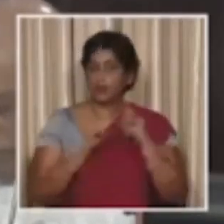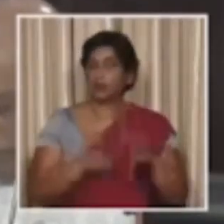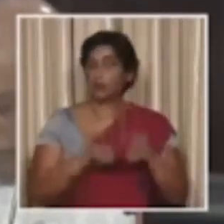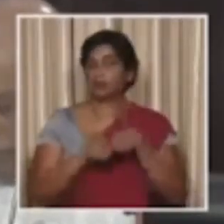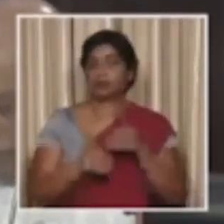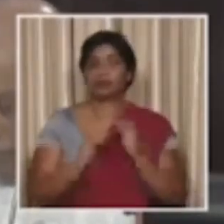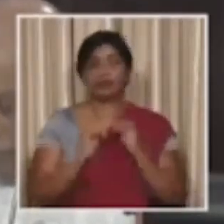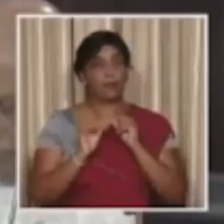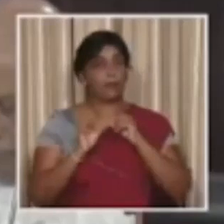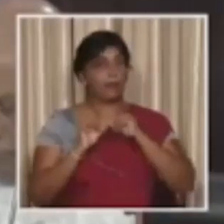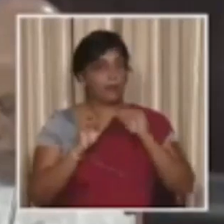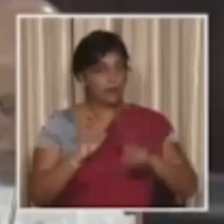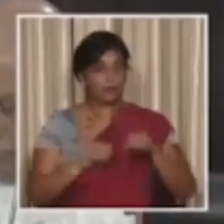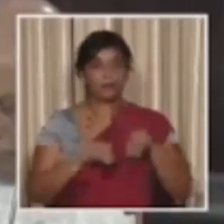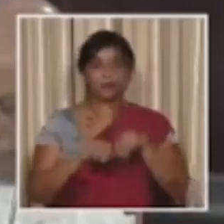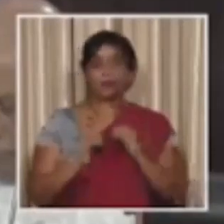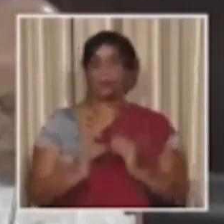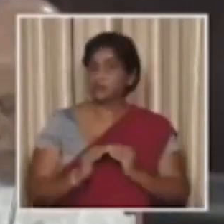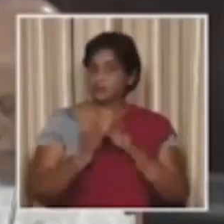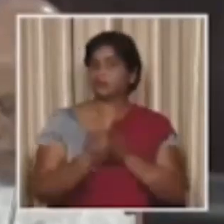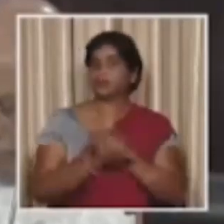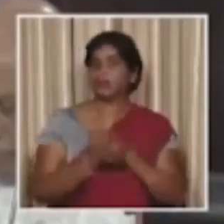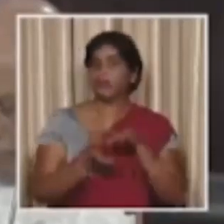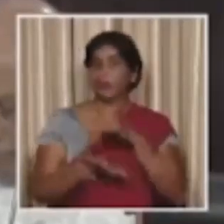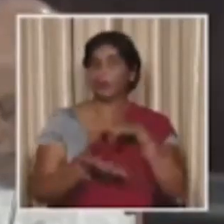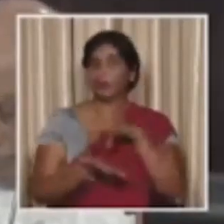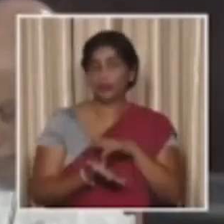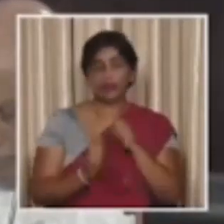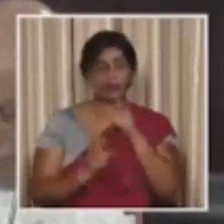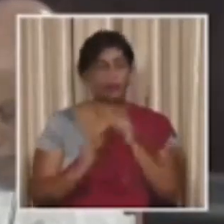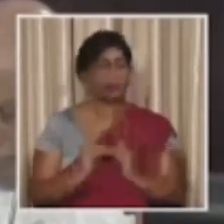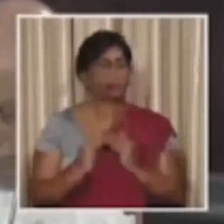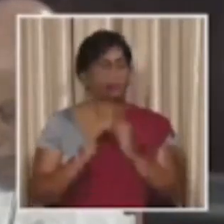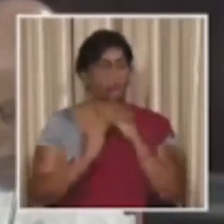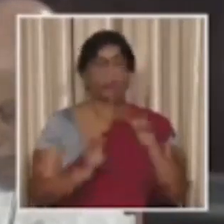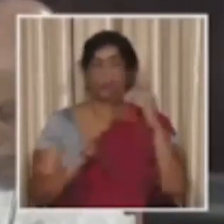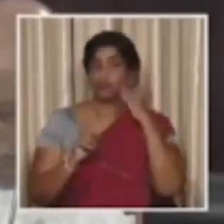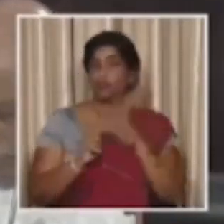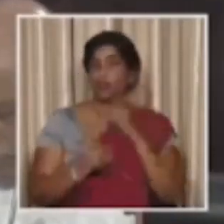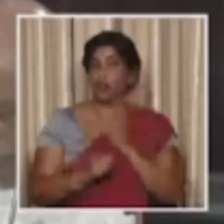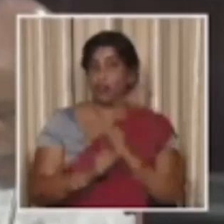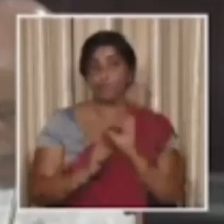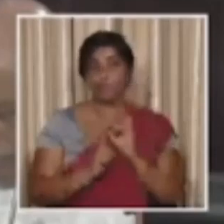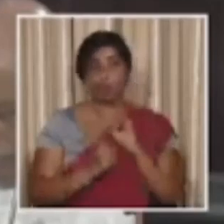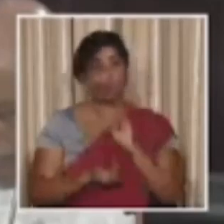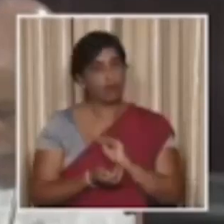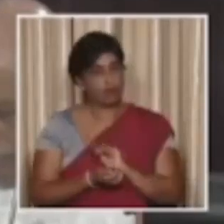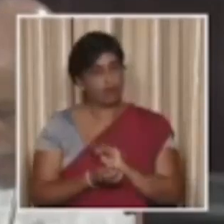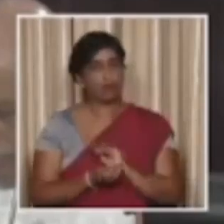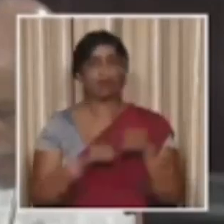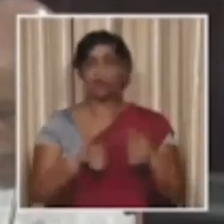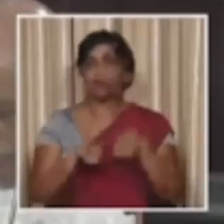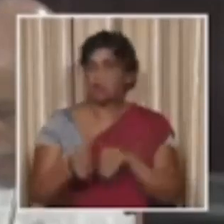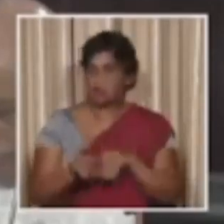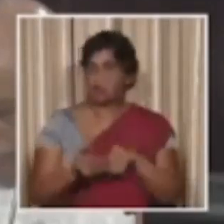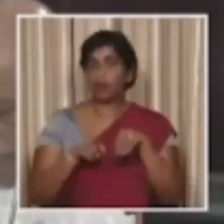ගොවි ජන සේවා මධ්‍යස්ථාන කෘෂිකර්ම නවීකරණ කේන්ද්‍ර ස්ථාන ලෙස වැඩි දියුණු කරන. මේ සඳහා රජයේ පෞද්ගලික අංශය